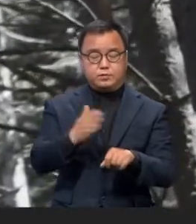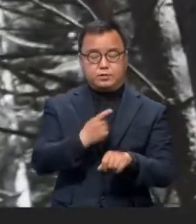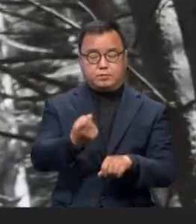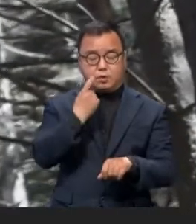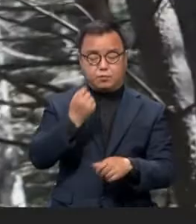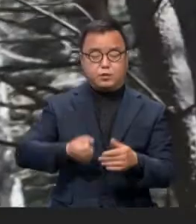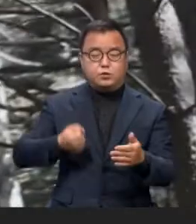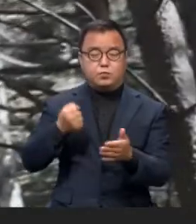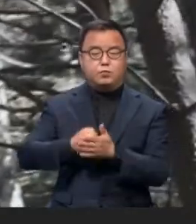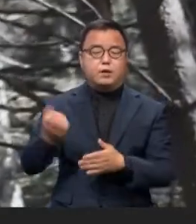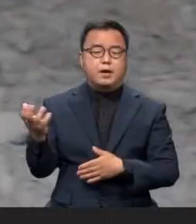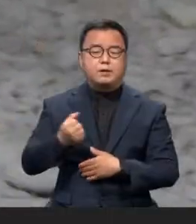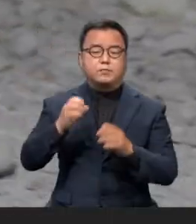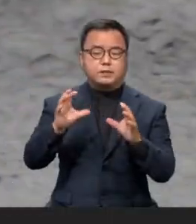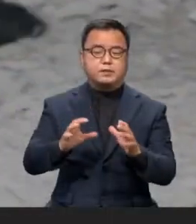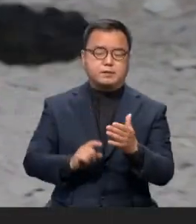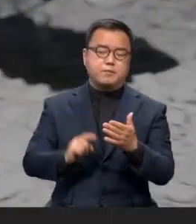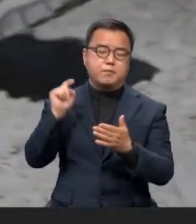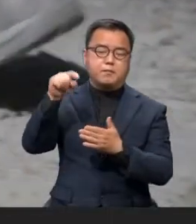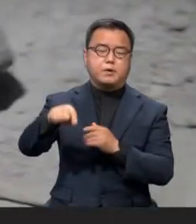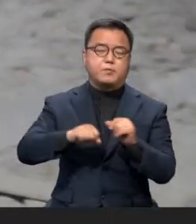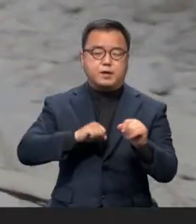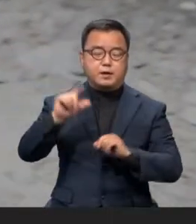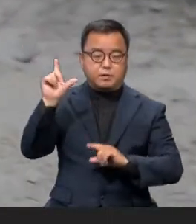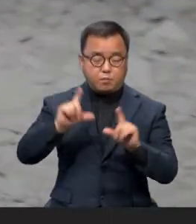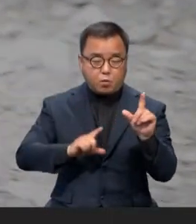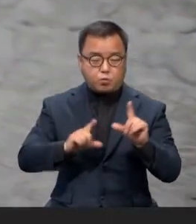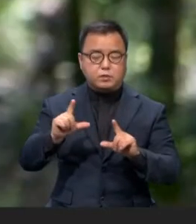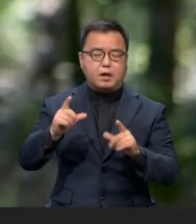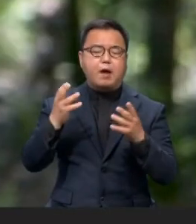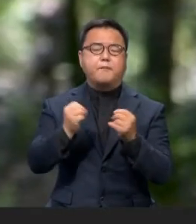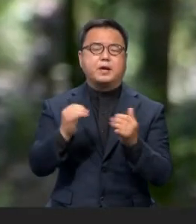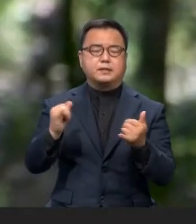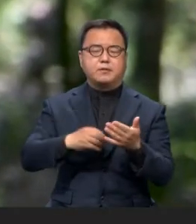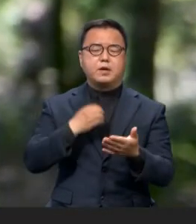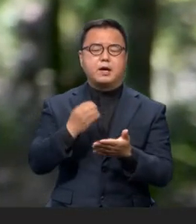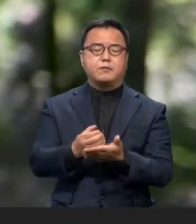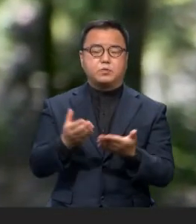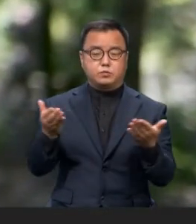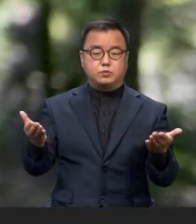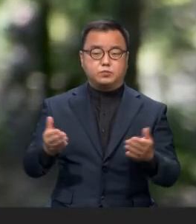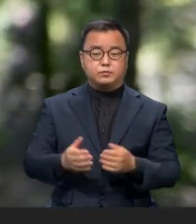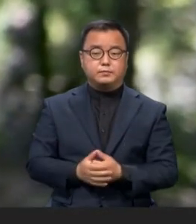얻고 세상 밖으로 다시 나아가는 모습이 많은 사람들에게 울림을 주고 있습니다.